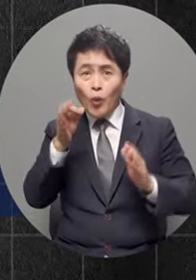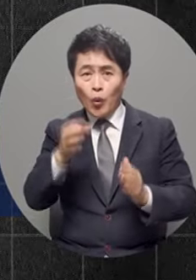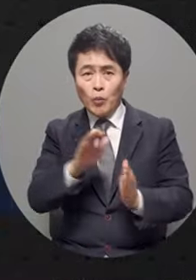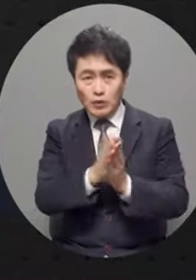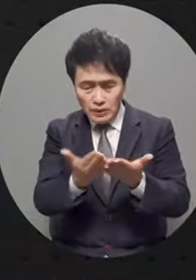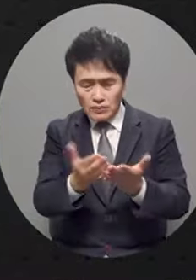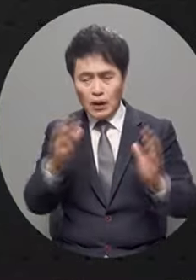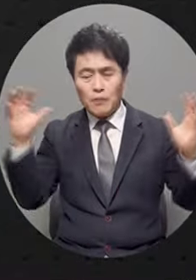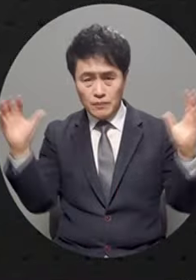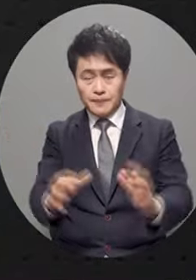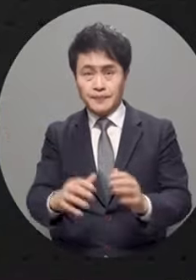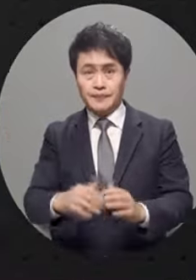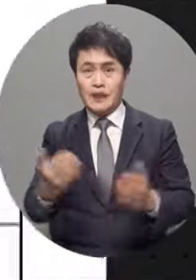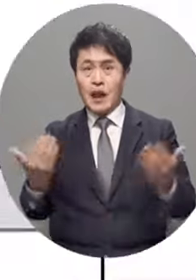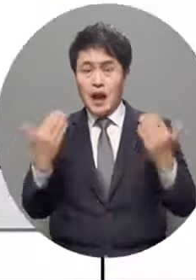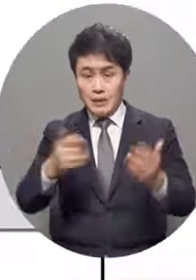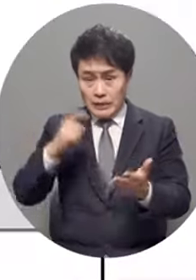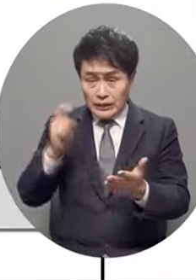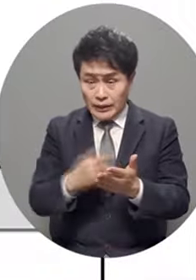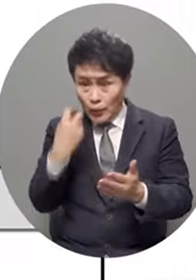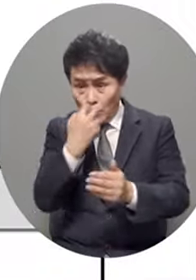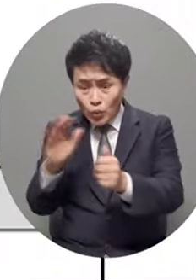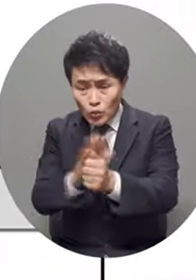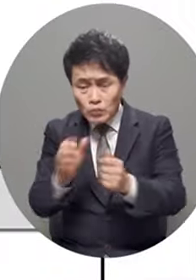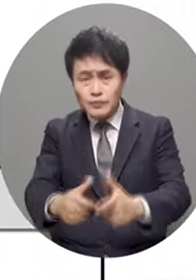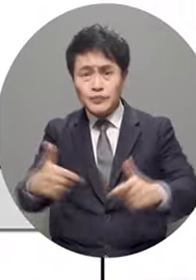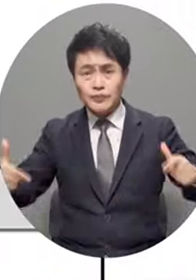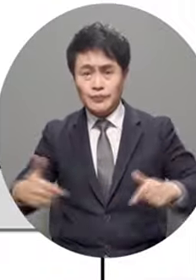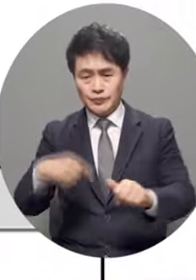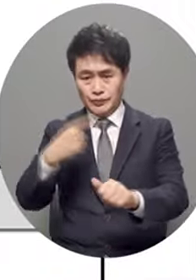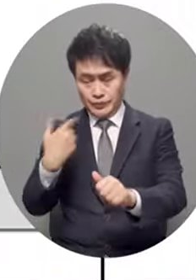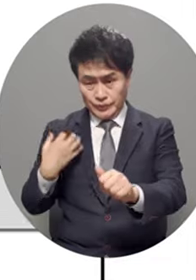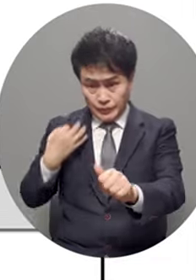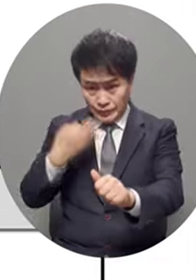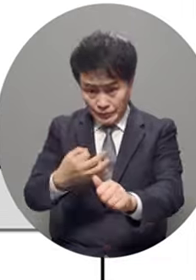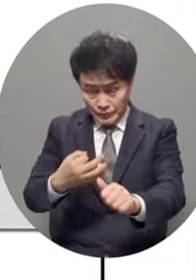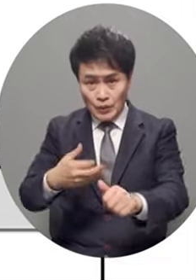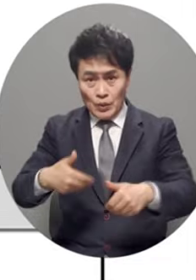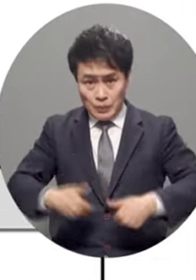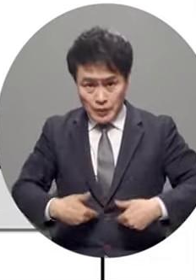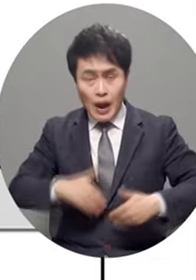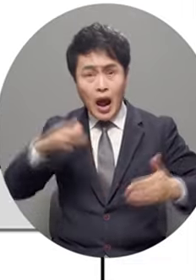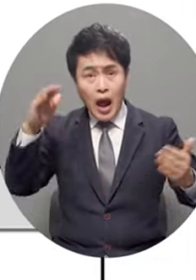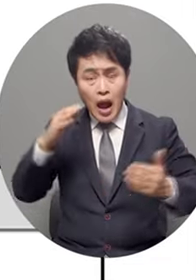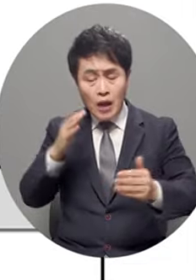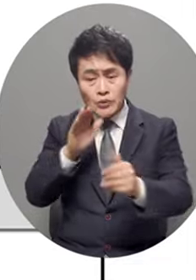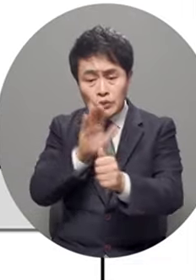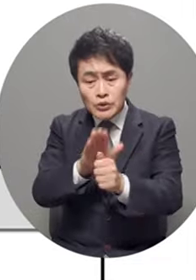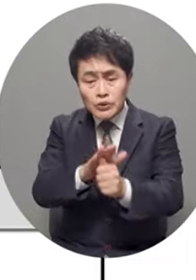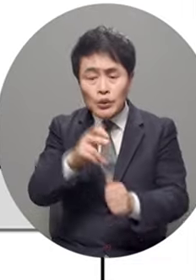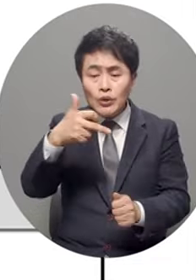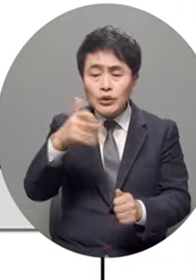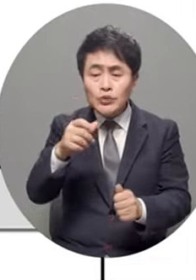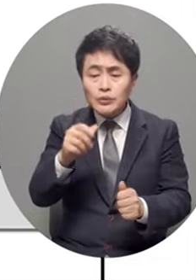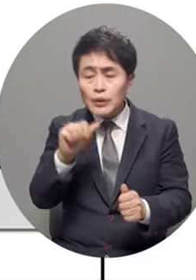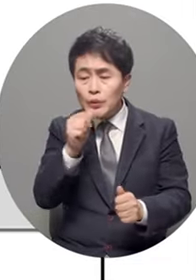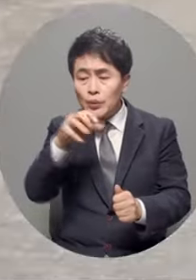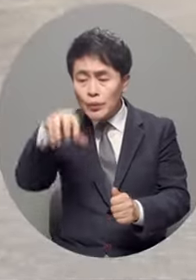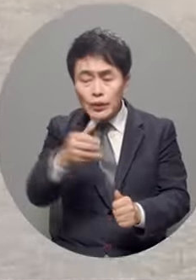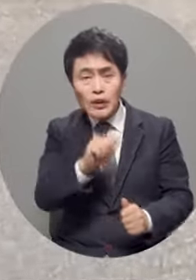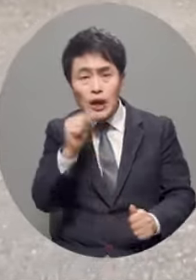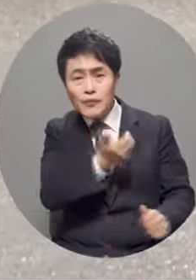포함이에요. 학교는 긴급 돌봄 교실을 늘리고 교육지원청은 돌봄이 필요한 학생들을 지역 키움센터로 안내하겠다고